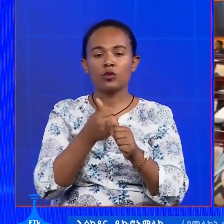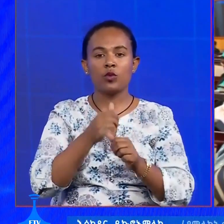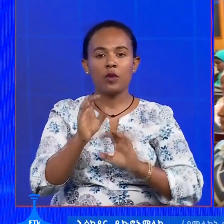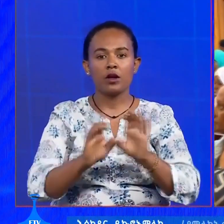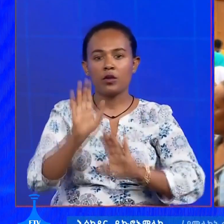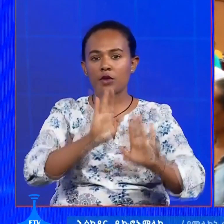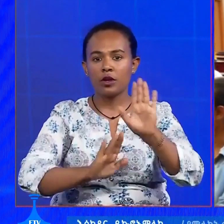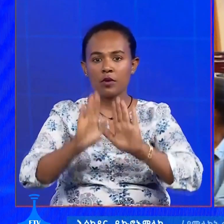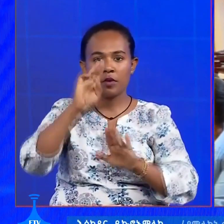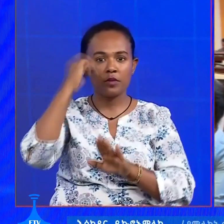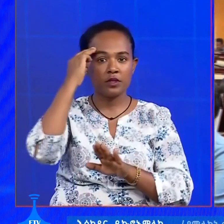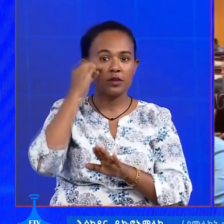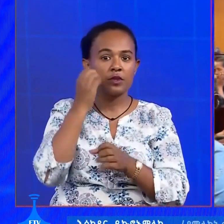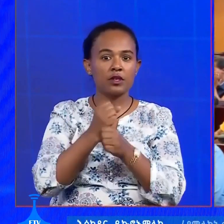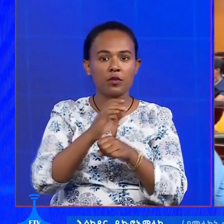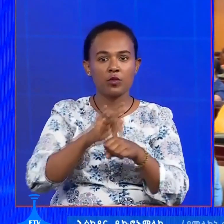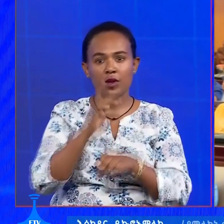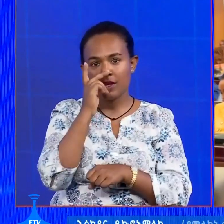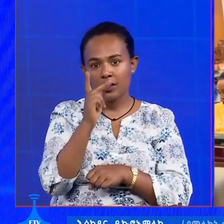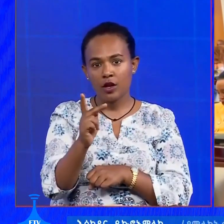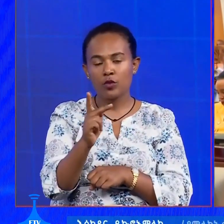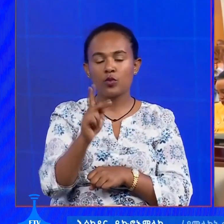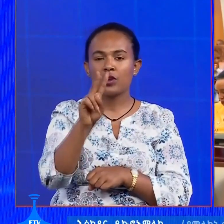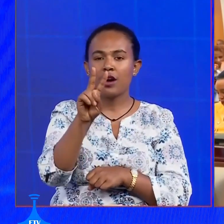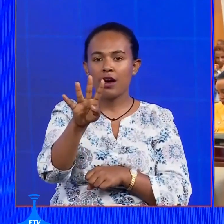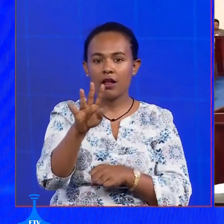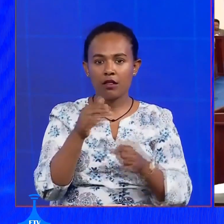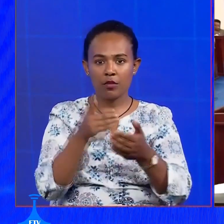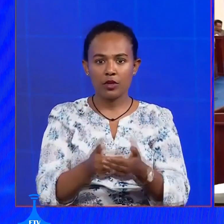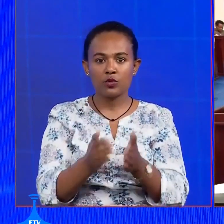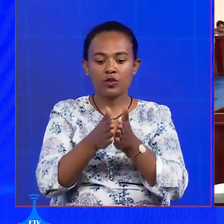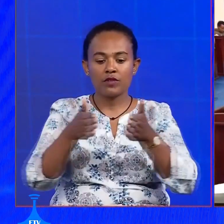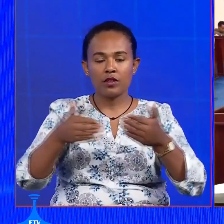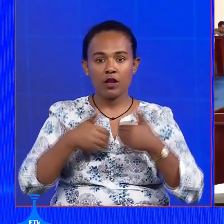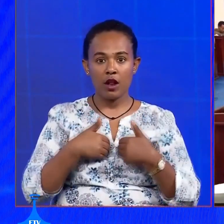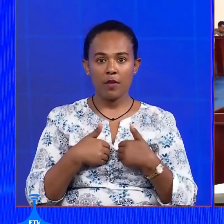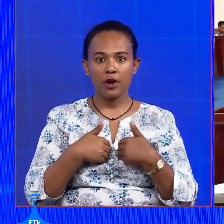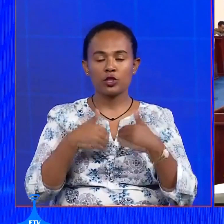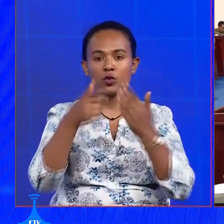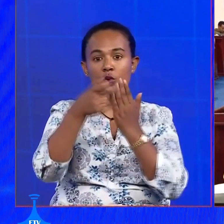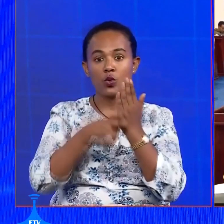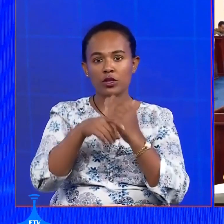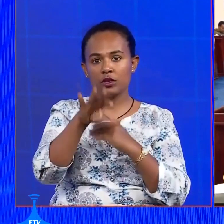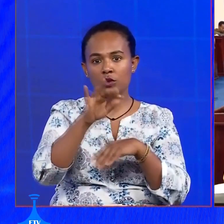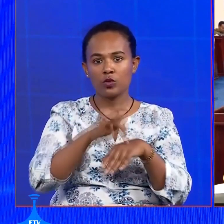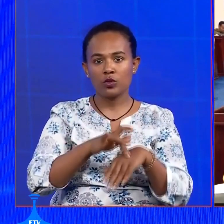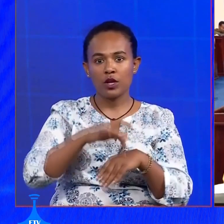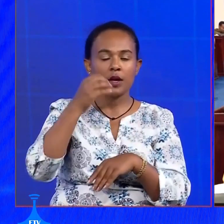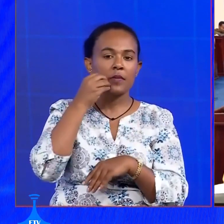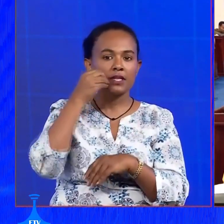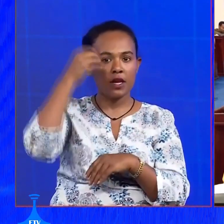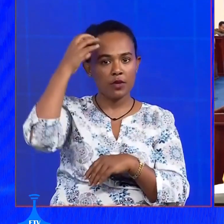ግምገማ በሚኒስቴር መስሪያ ቤቱ ላይ የተስተዋሉትን ወደ 24 የሚደርሱ ክፍተት ያለባቸው የኦዲት ግኝቶች ላይ መስሪያ ቤቱ